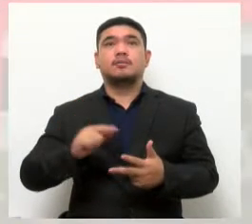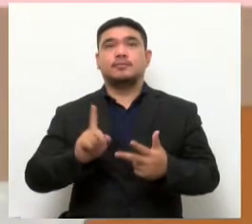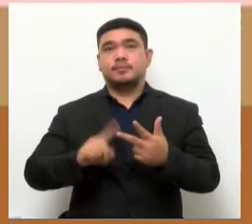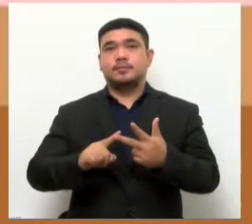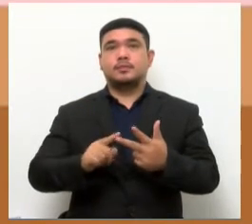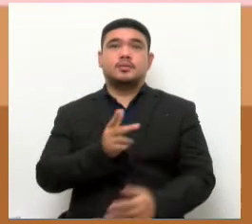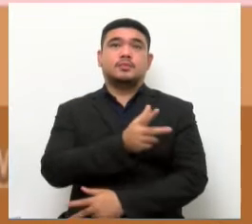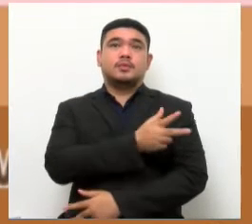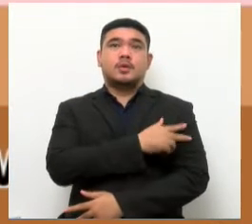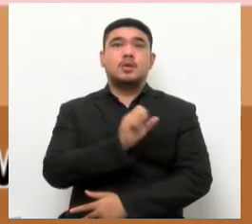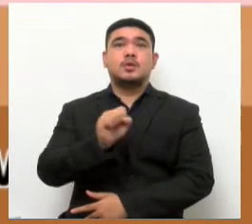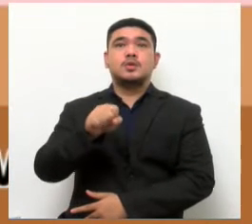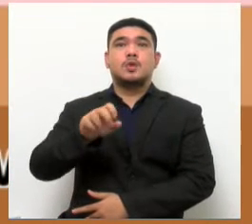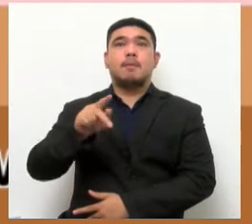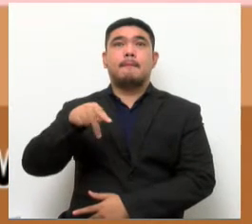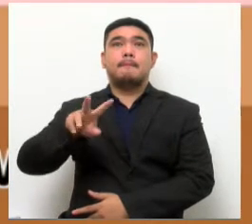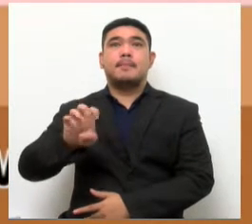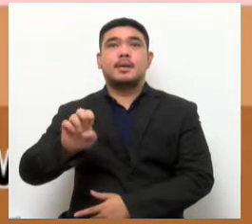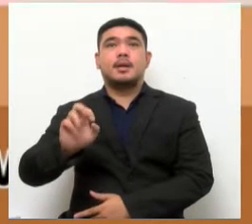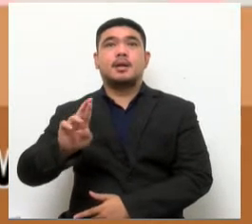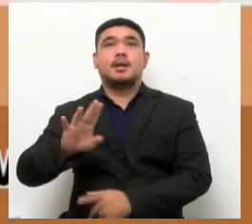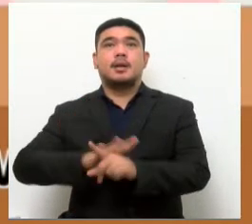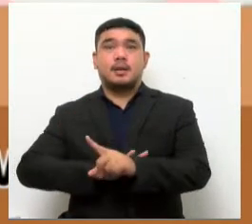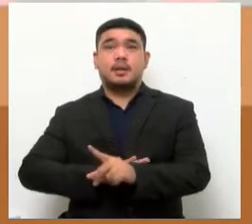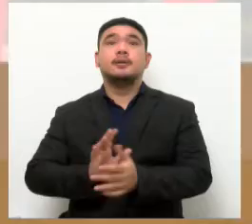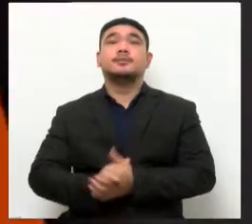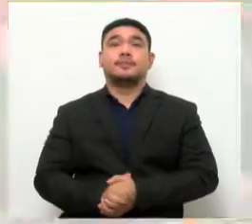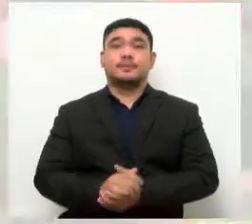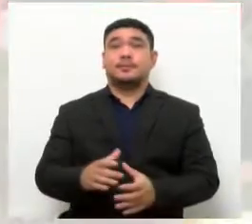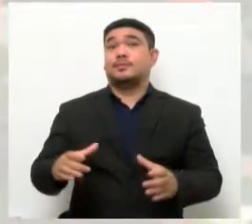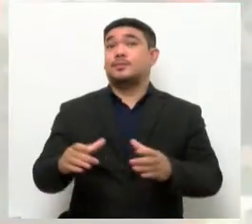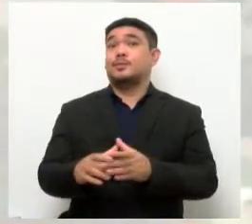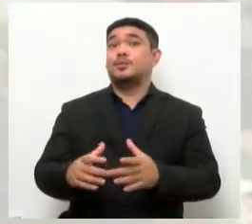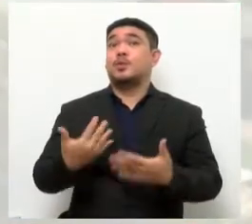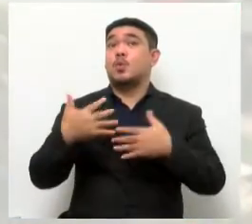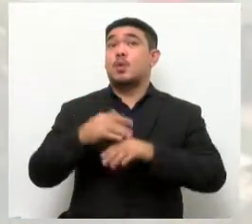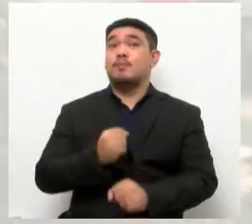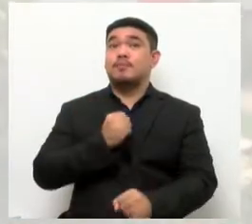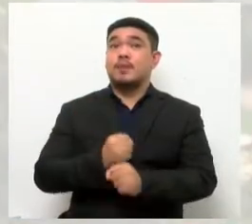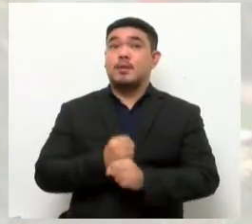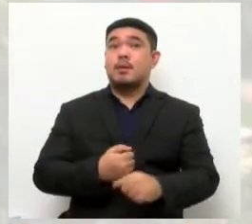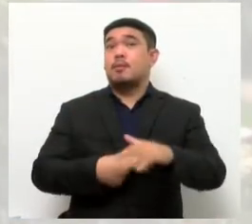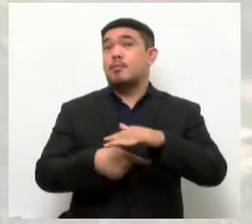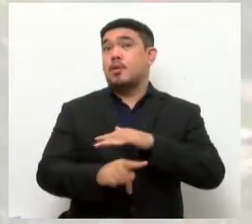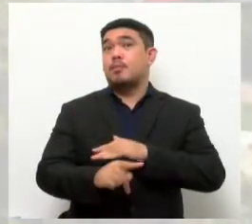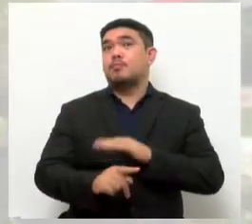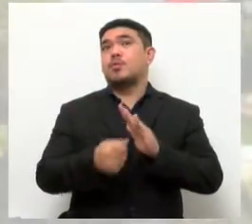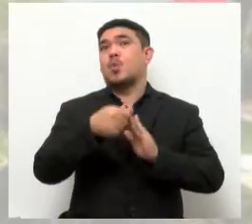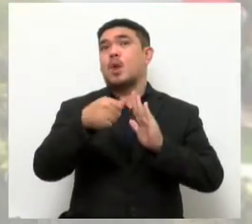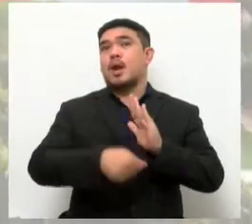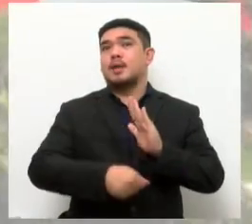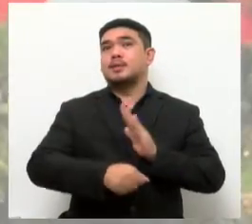ดร.สุภีศรีพายร่วมกับทีมบริหารสำนักงานเขตพื้นที่การศึกษาประถมศึกษานครราชสีมาเขต